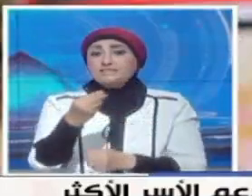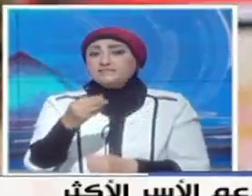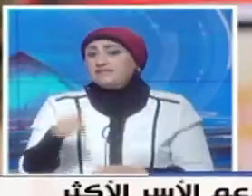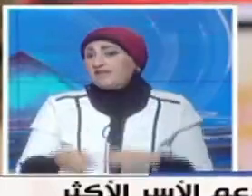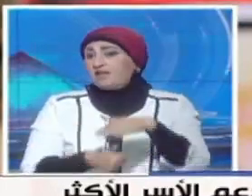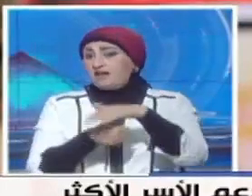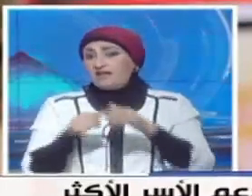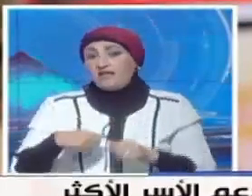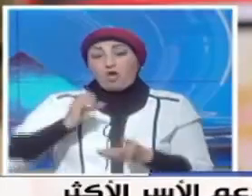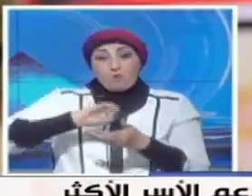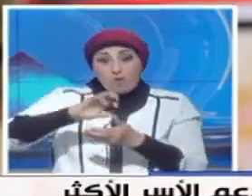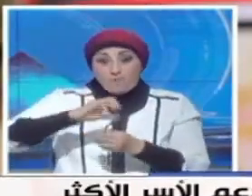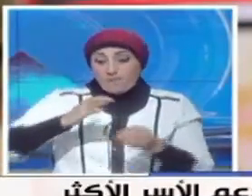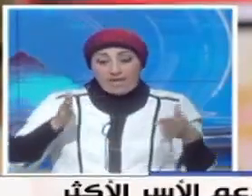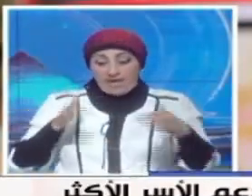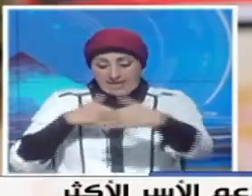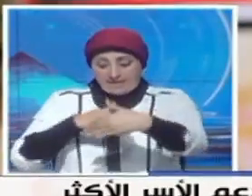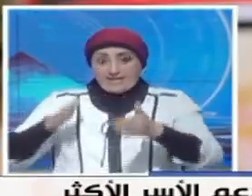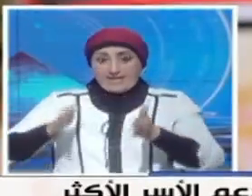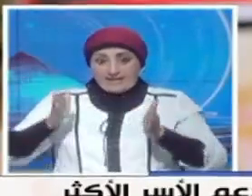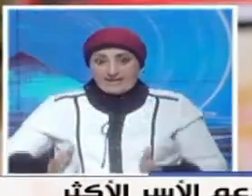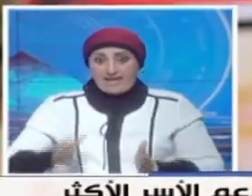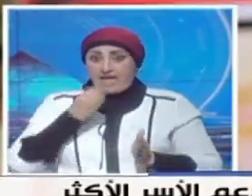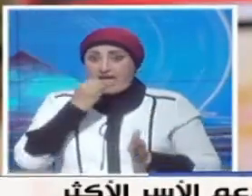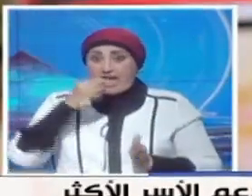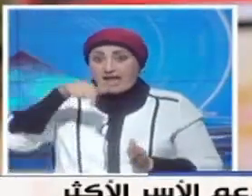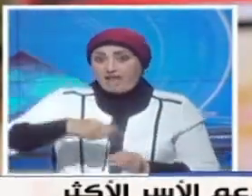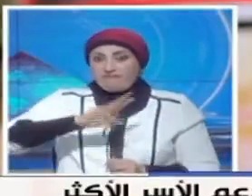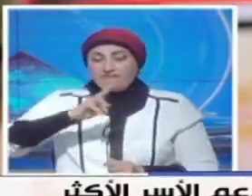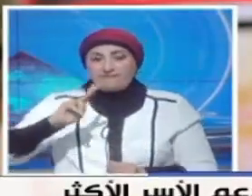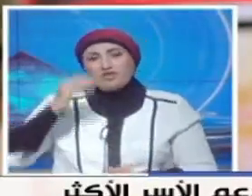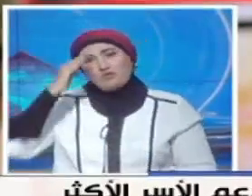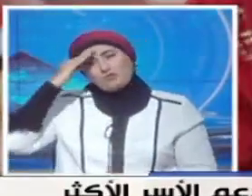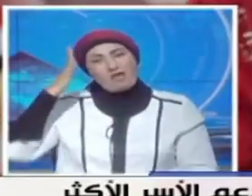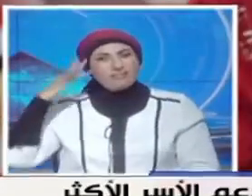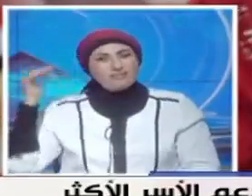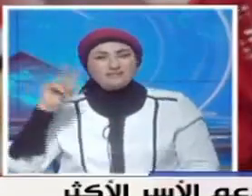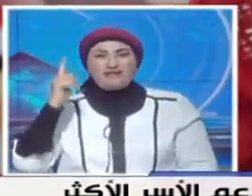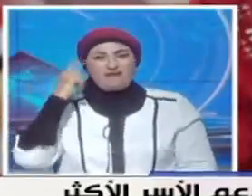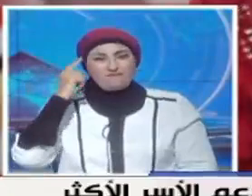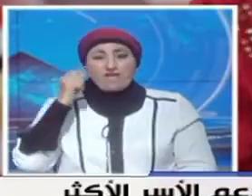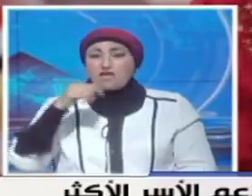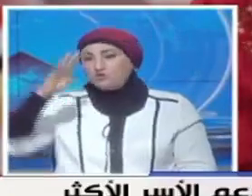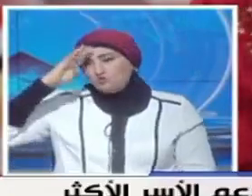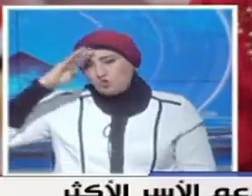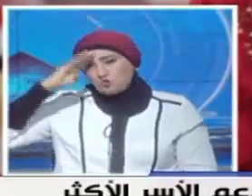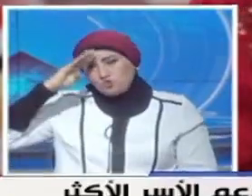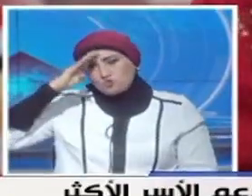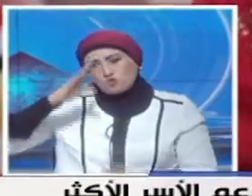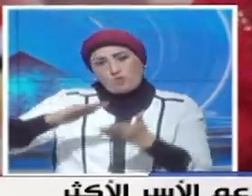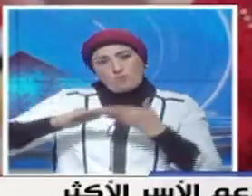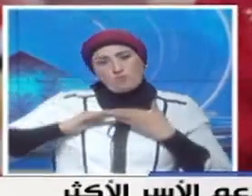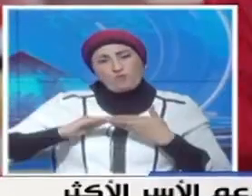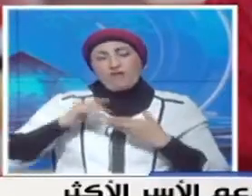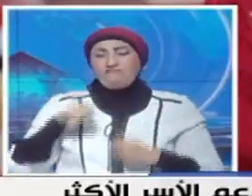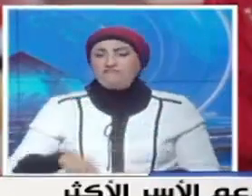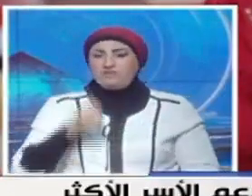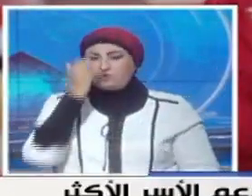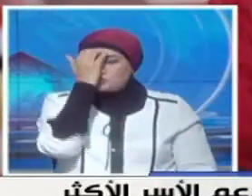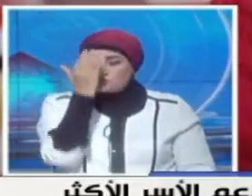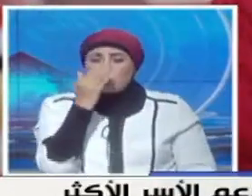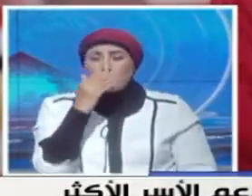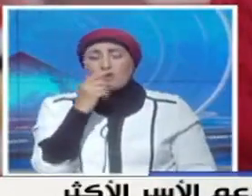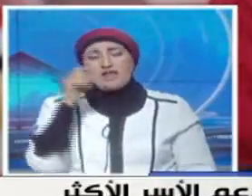وزع عليها كراتين وساعد كتر خيرك اللي انت فاكرنا ومش ناسينا. نشكره طبعا على اهتمامه بينا ووقفته معانا، ونشكركم انتوا